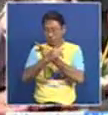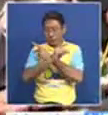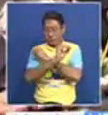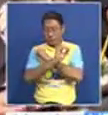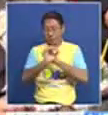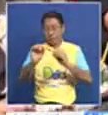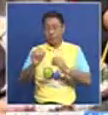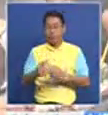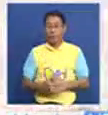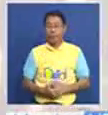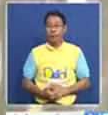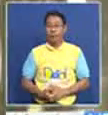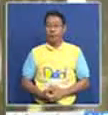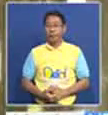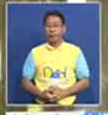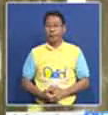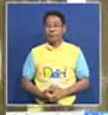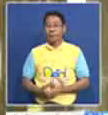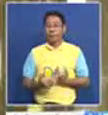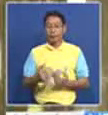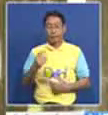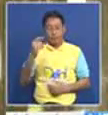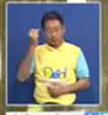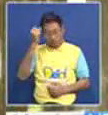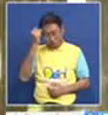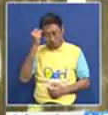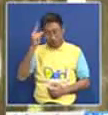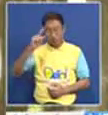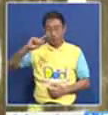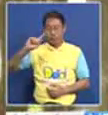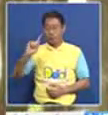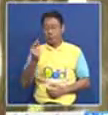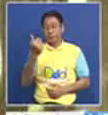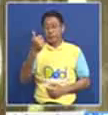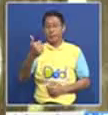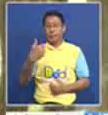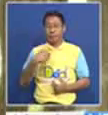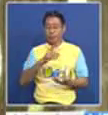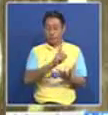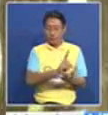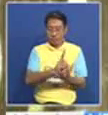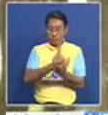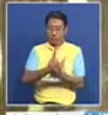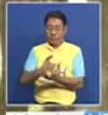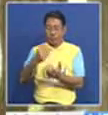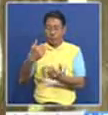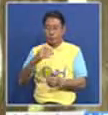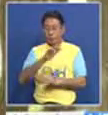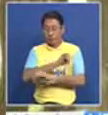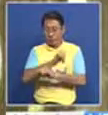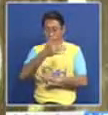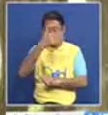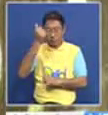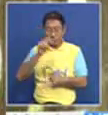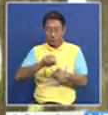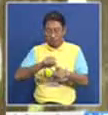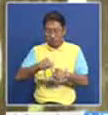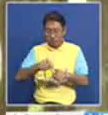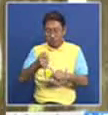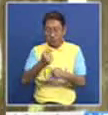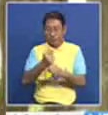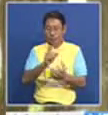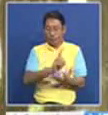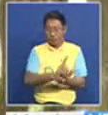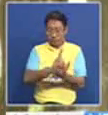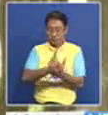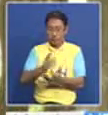ค่ะแม้เห็นไอเดียเก๋ๆแบบนี้แล้วนะคะในช่วงของวันลอยกระทงคุณผู้ชมก็อย่าลืมค่ะใช้เปลือกข้าวโพดทำกระทง